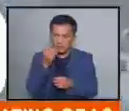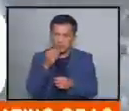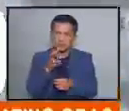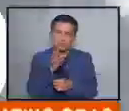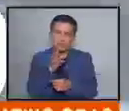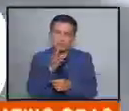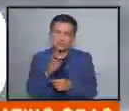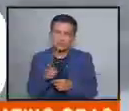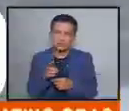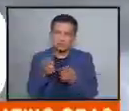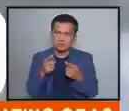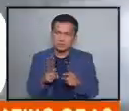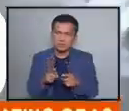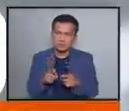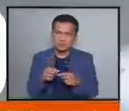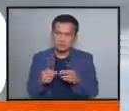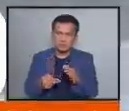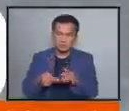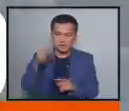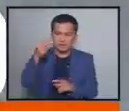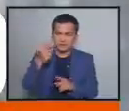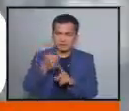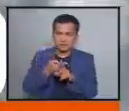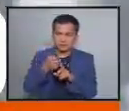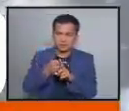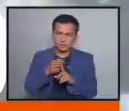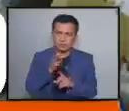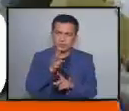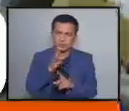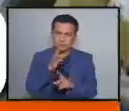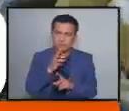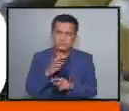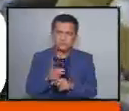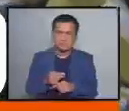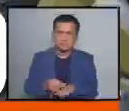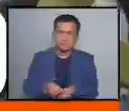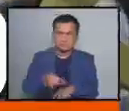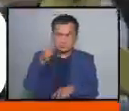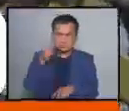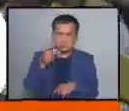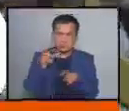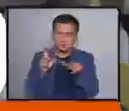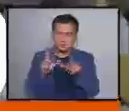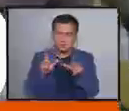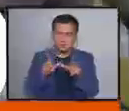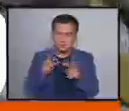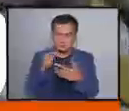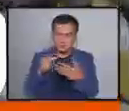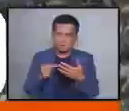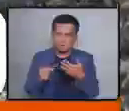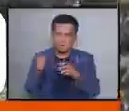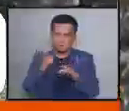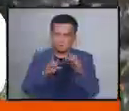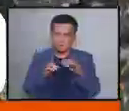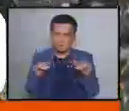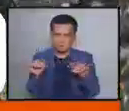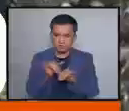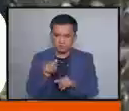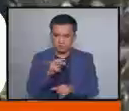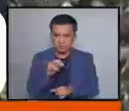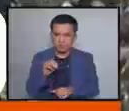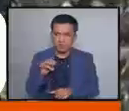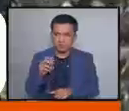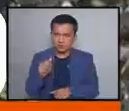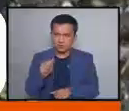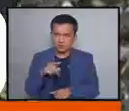tubig. Nangyayari ito kapag tumataas ang temperatura ng tubig. Mataas din ang lebel ng ilang kemikal tulad